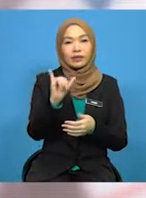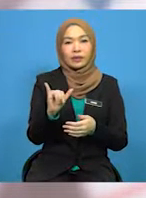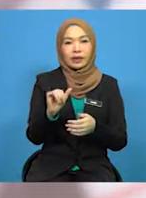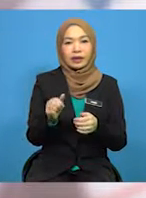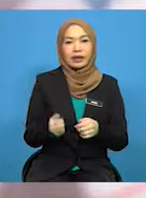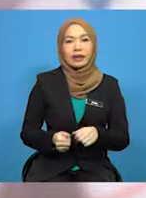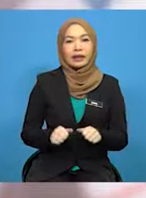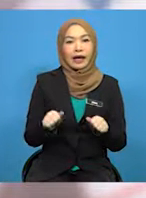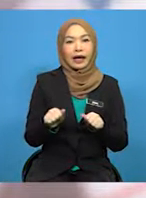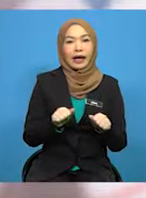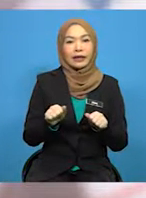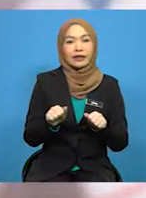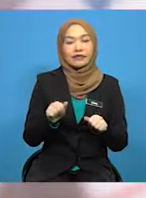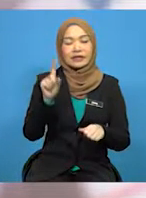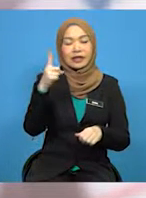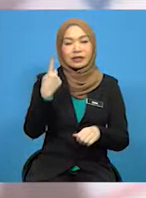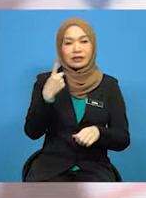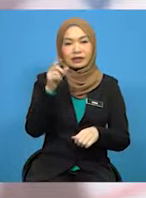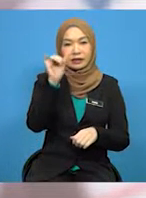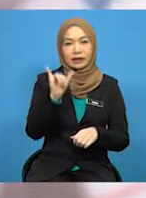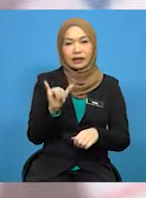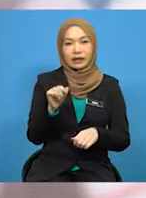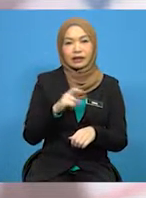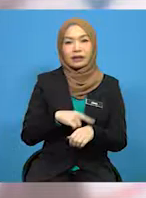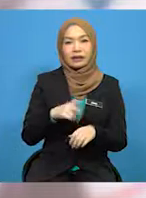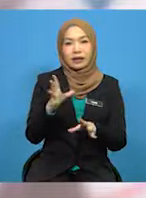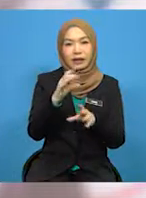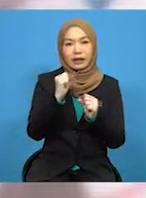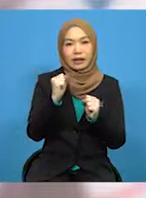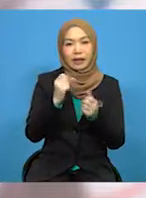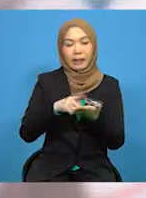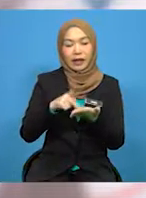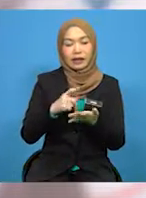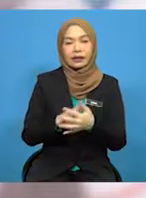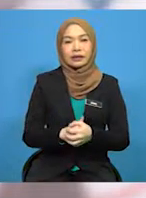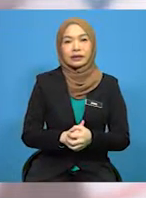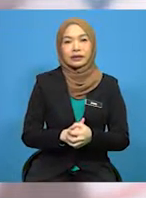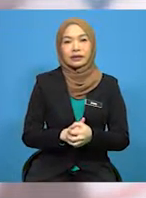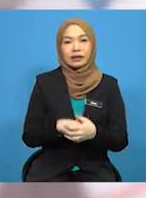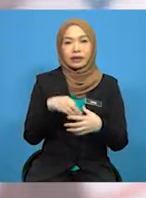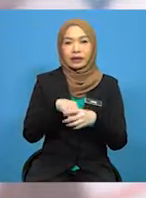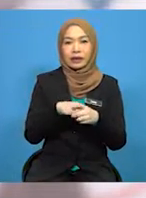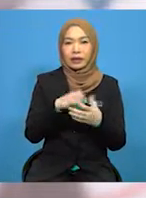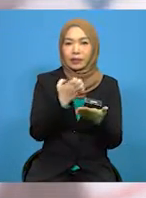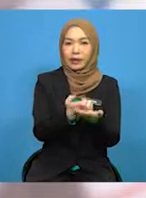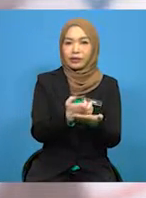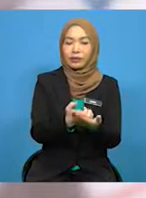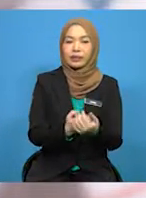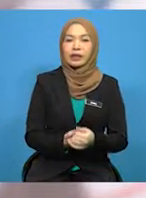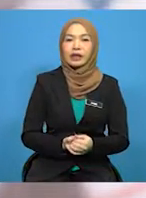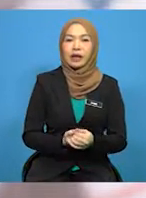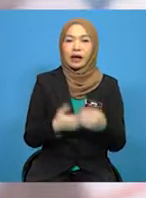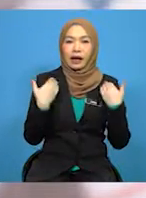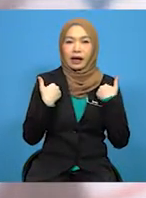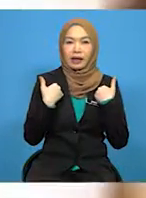dan dipasarkan sahaja diambil kira. Dalam ekonomi, masih